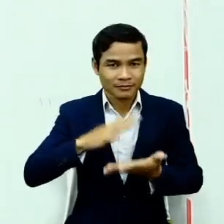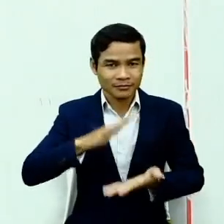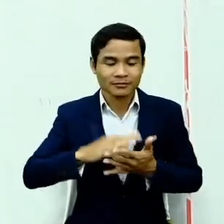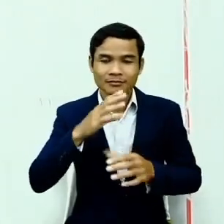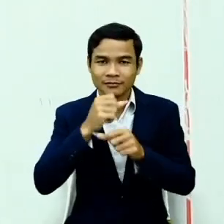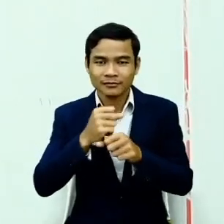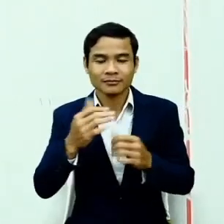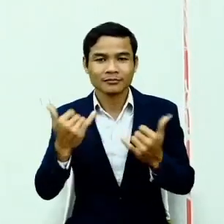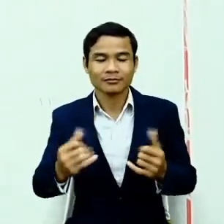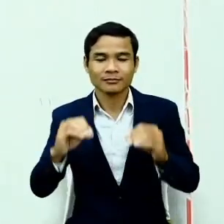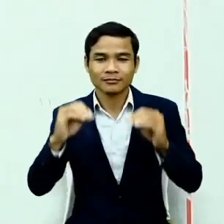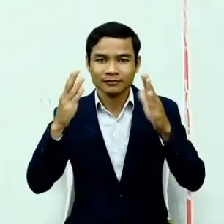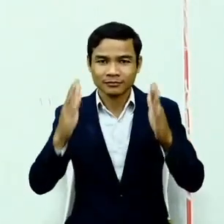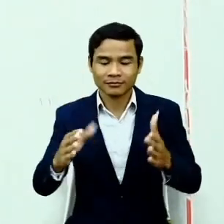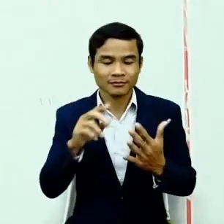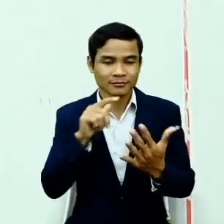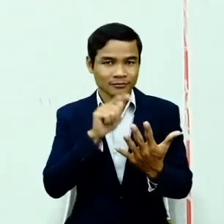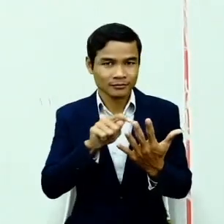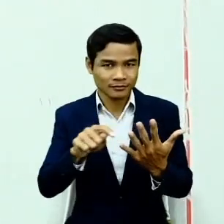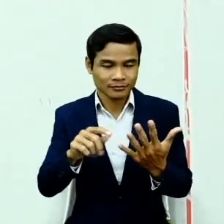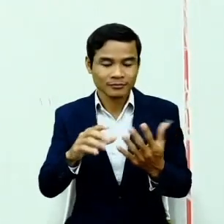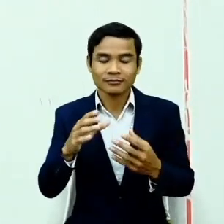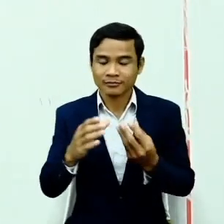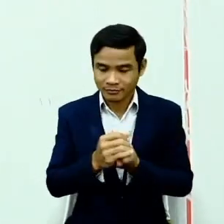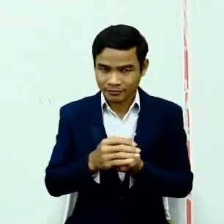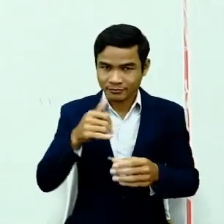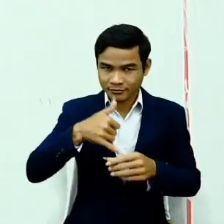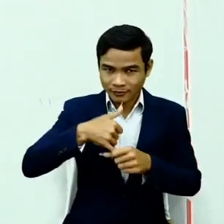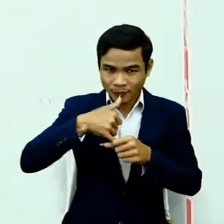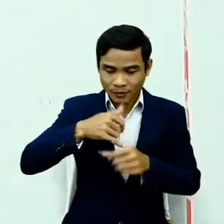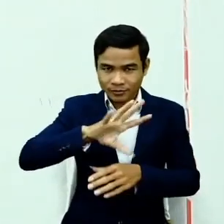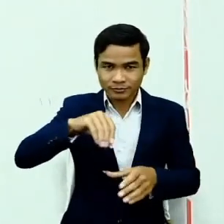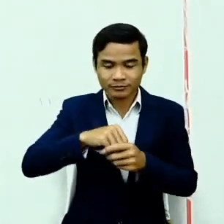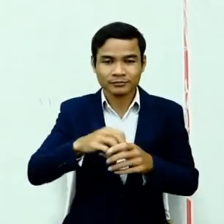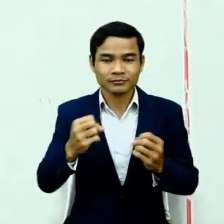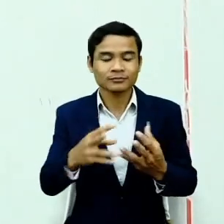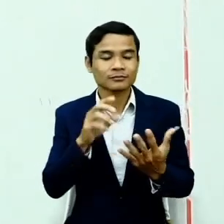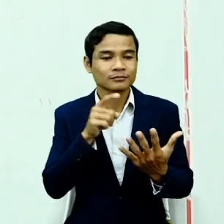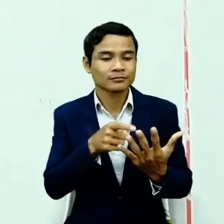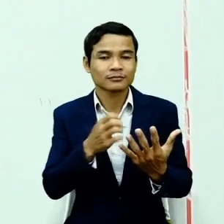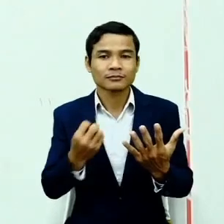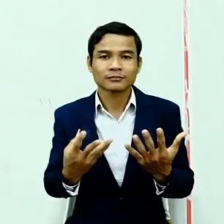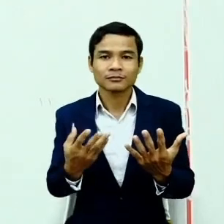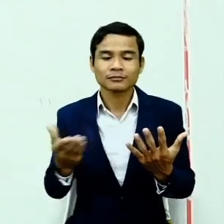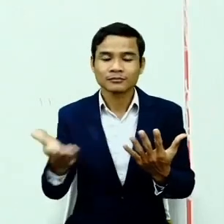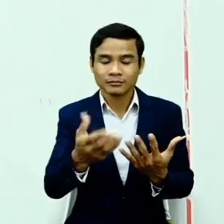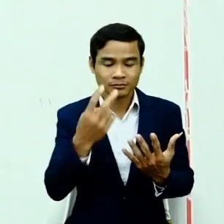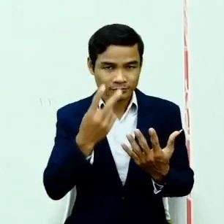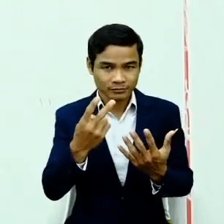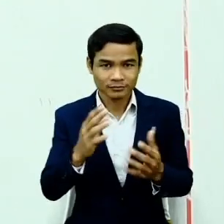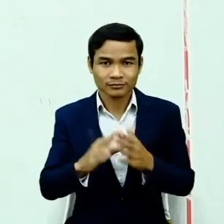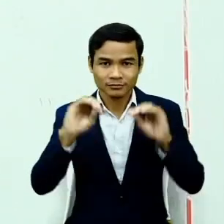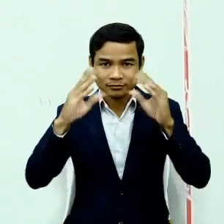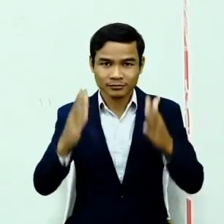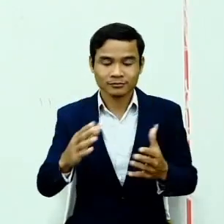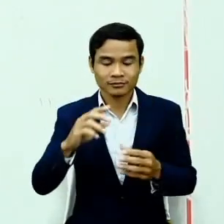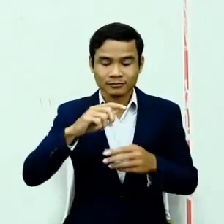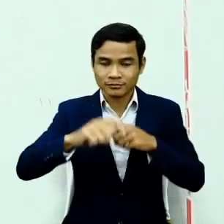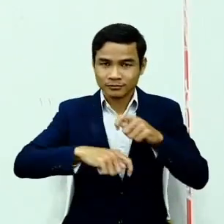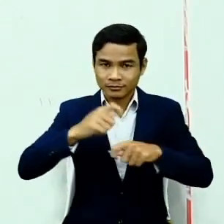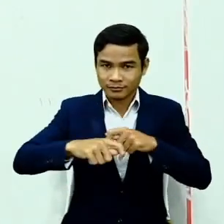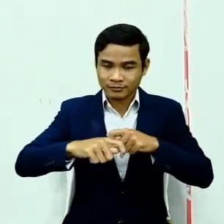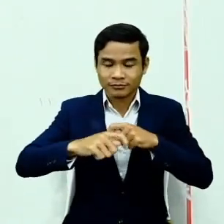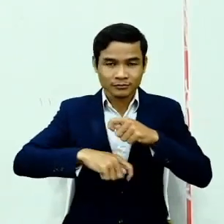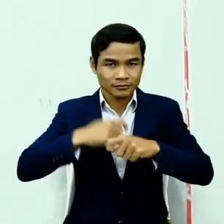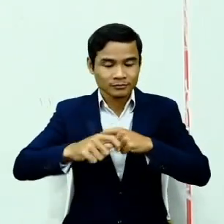Chà chẳng là lời nè cụ nâng rõ. Chà bấm bông bớt nè con mơ nè. Chà con mơ hãy sạch tiếng ọc nè. Chà nè cụ tròn vì nè hai thập mực